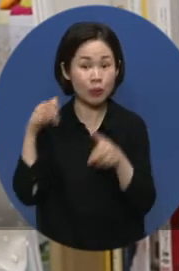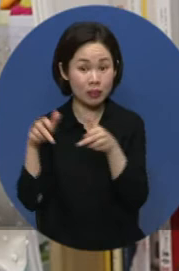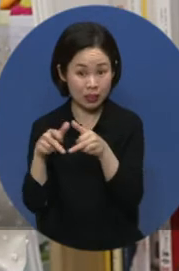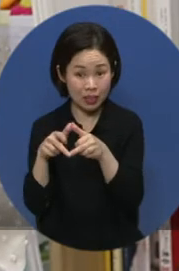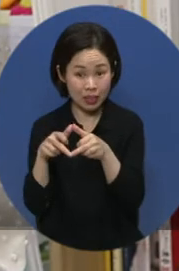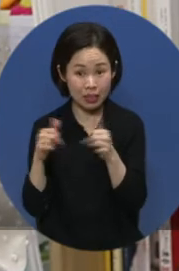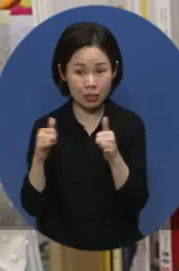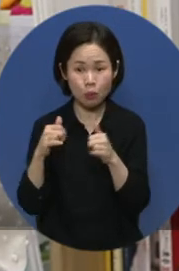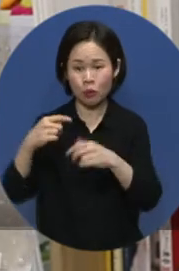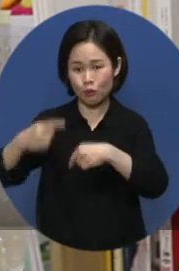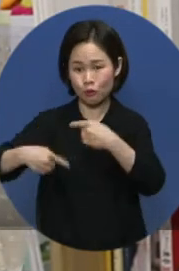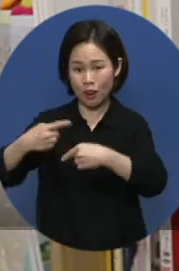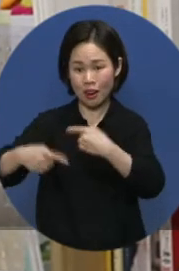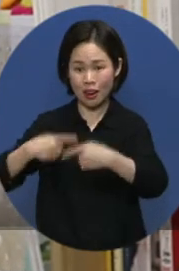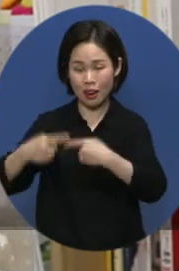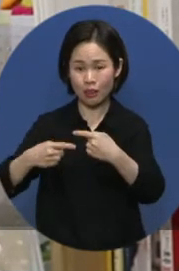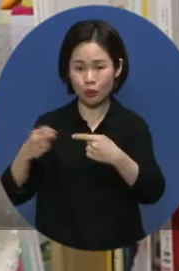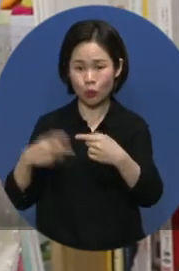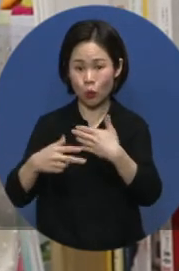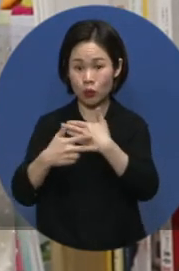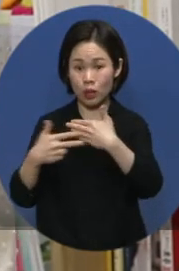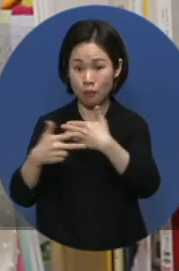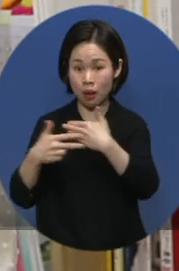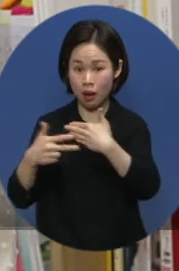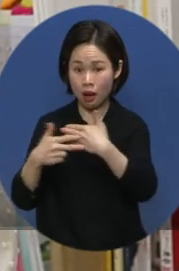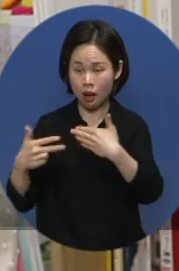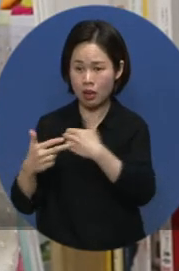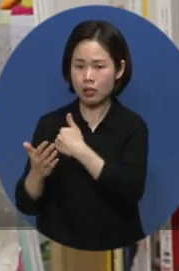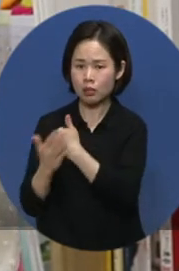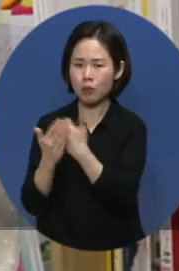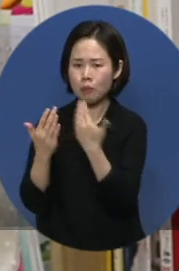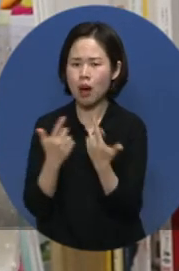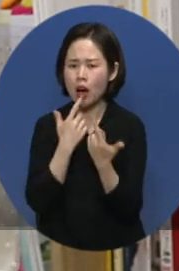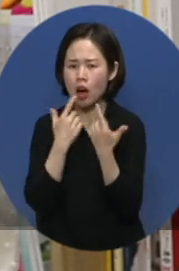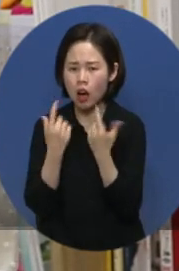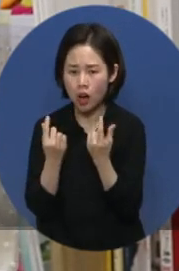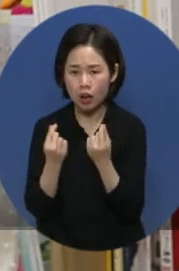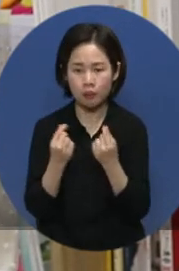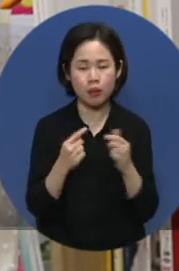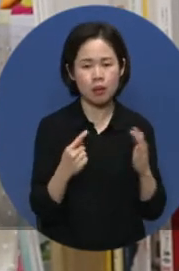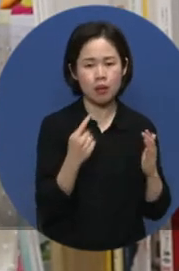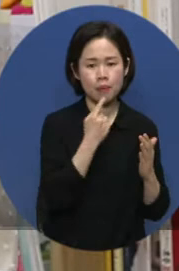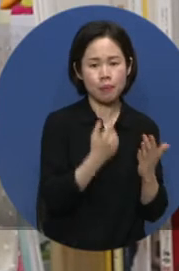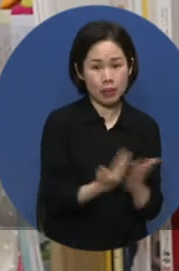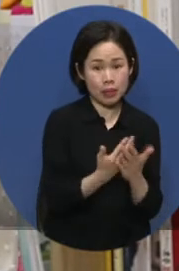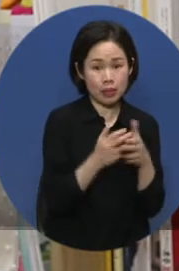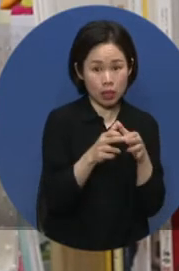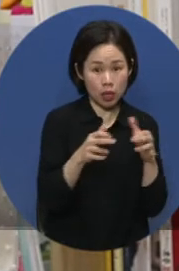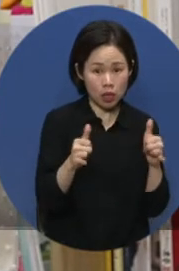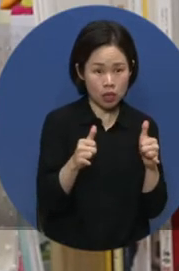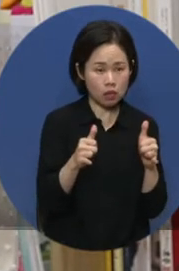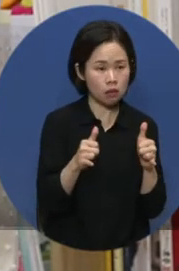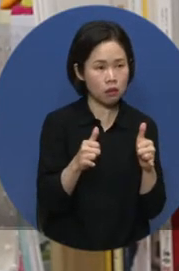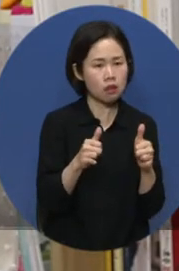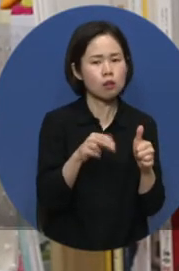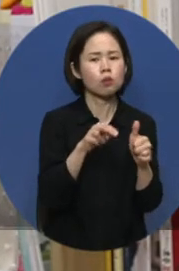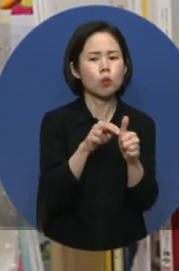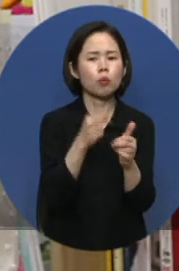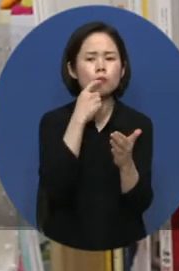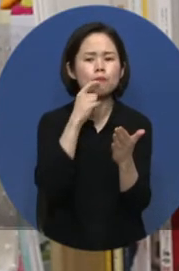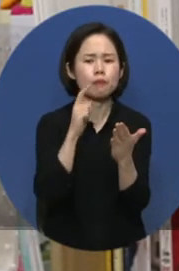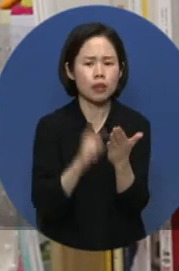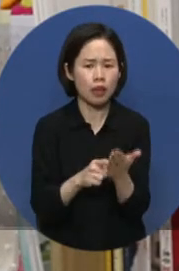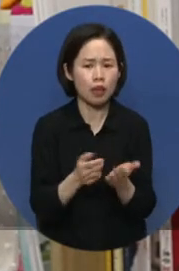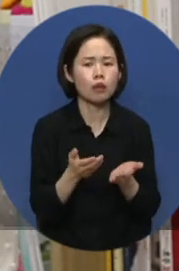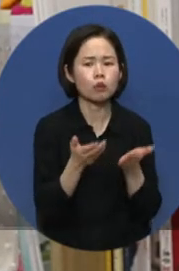수어나 이제 자막방송 이런 걸로 지원을 받는 것처럼 발달장애인에게도 쉬운 정보가 반드시 기본적으로 제공해야